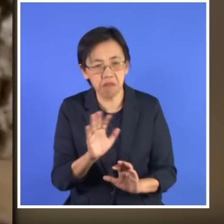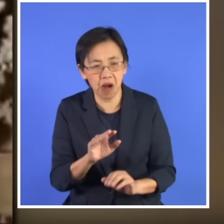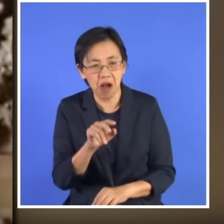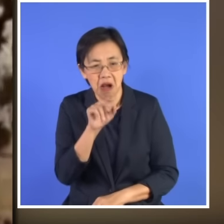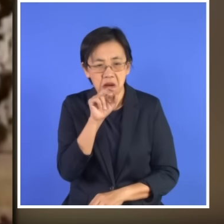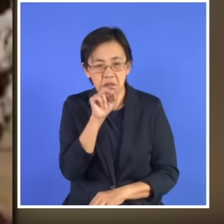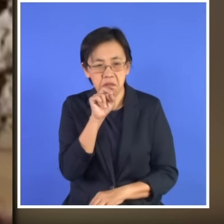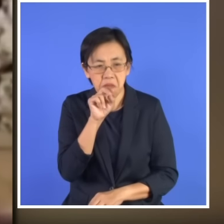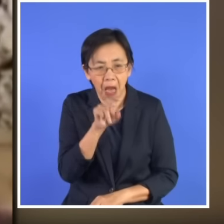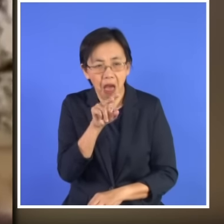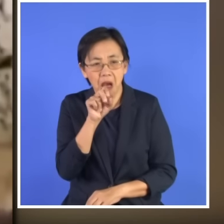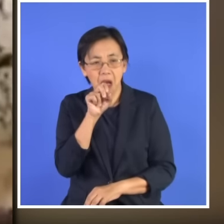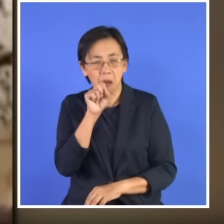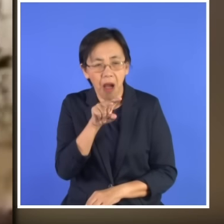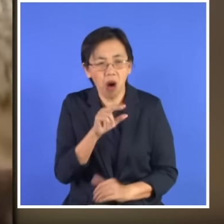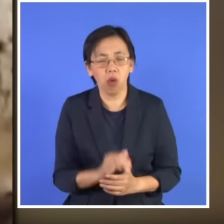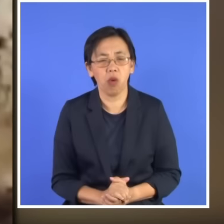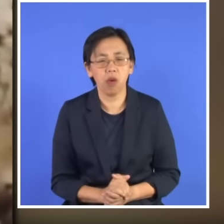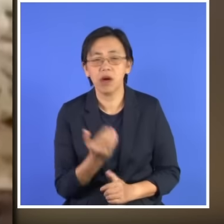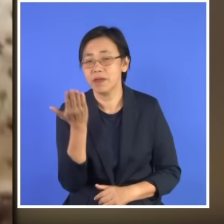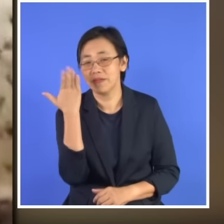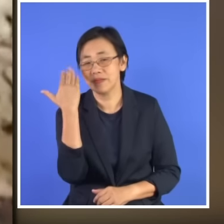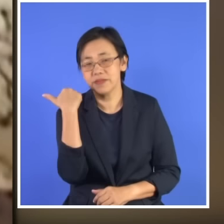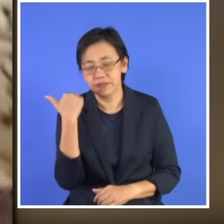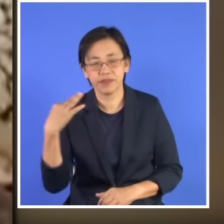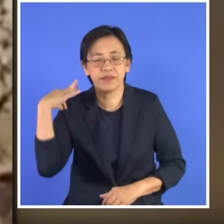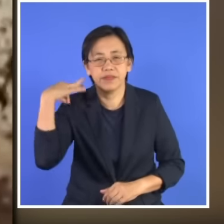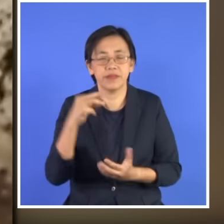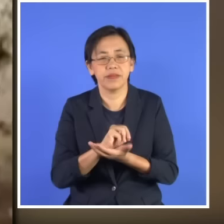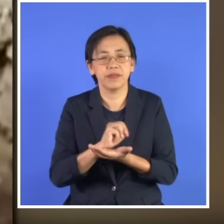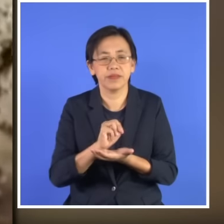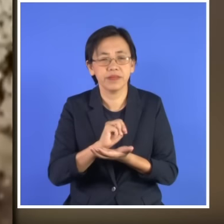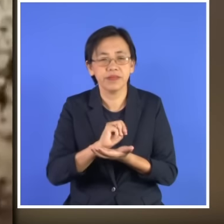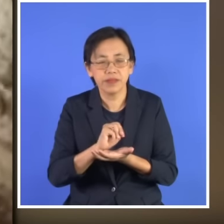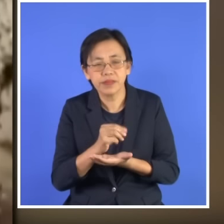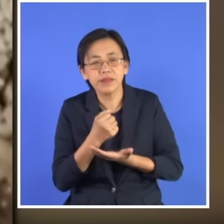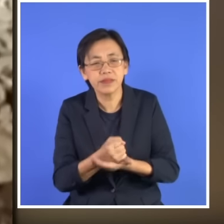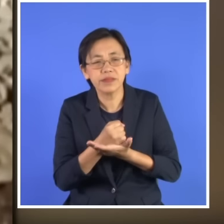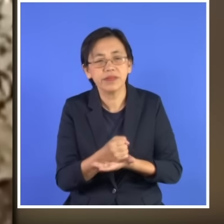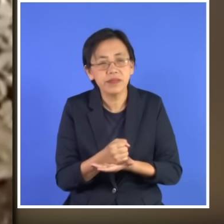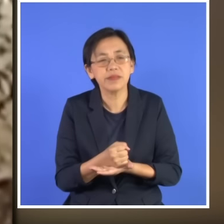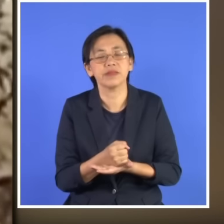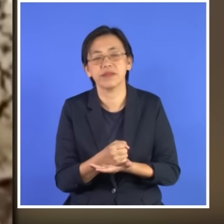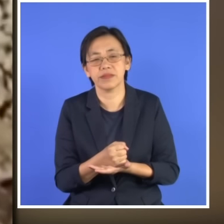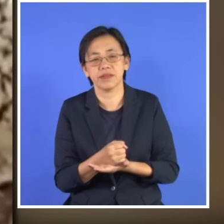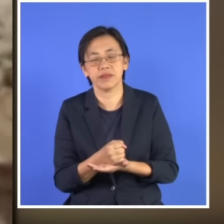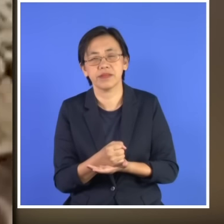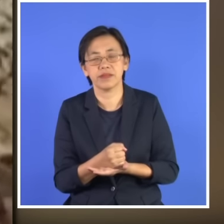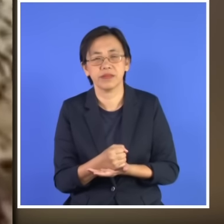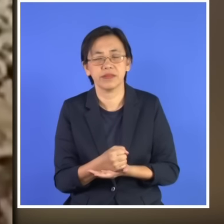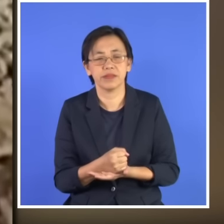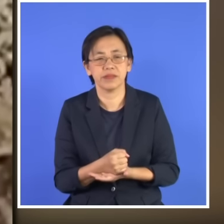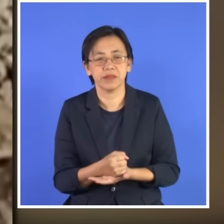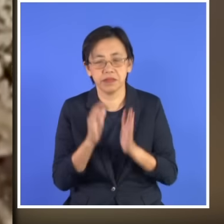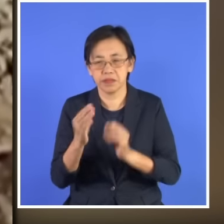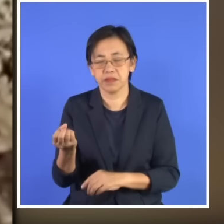เวลานี่เอ้านะครับเมื่อวานนี้นะครับอาสาสมัครกู้ภัยสว่างบำเพ็ญธรรมสถานในจุดบ้านโป่งภัยได้รับ